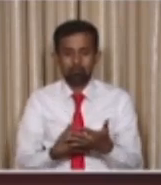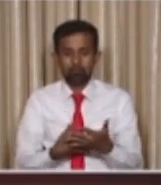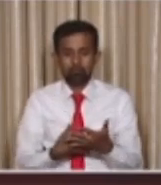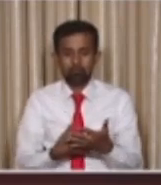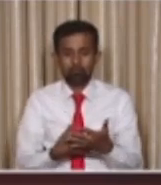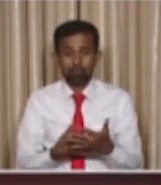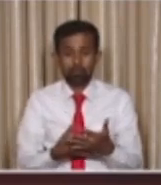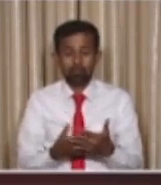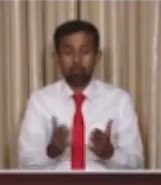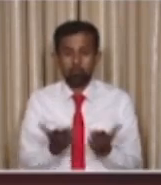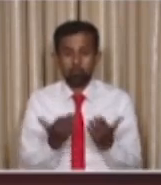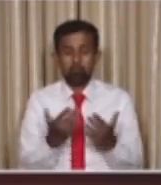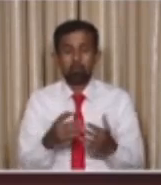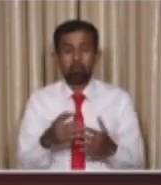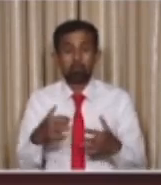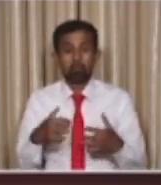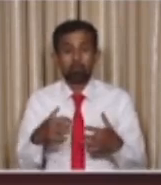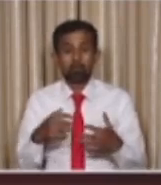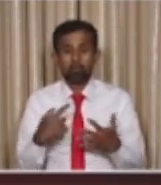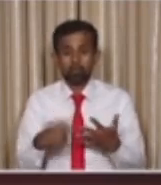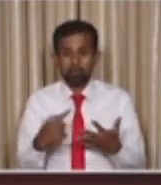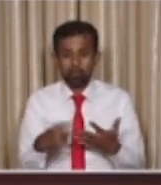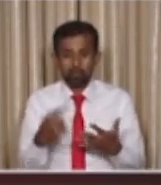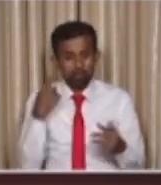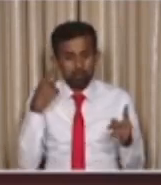ඒවායින් පැන නගින කාරණා පිළිබඳව